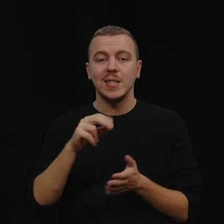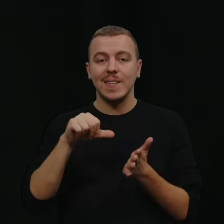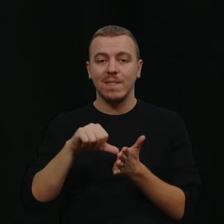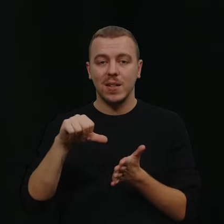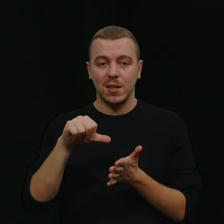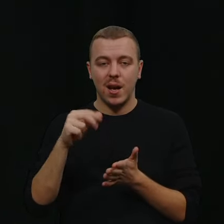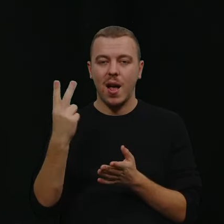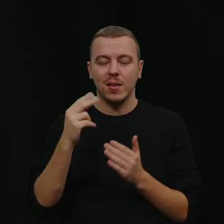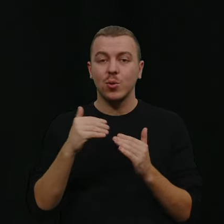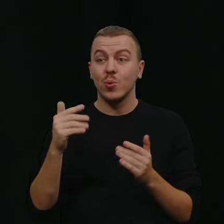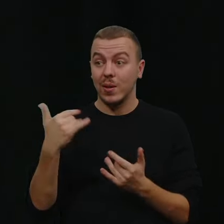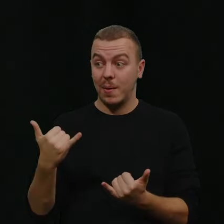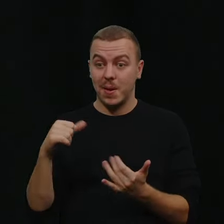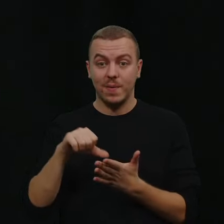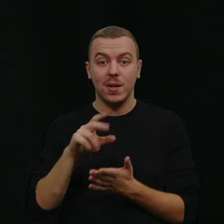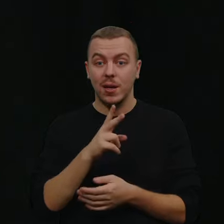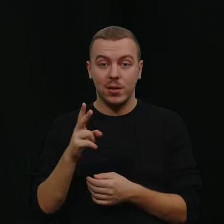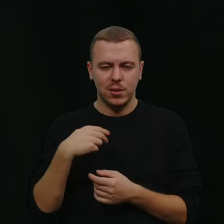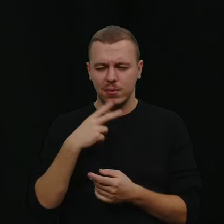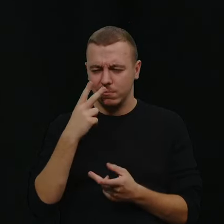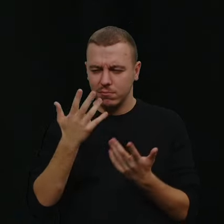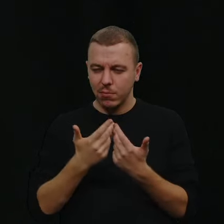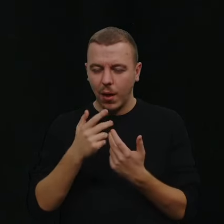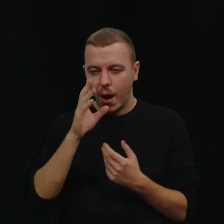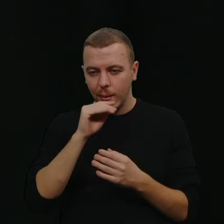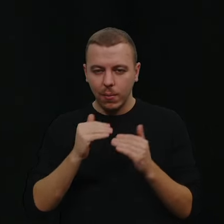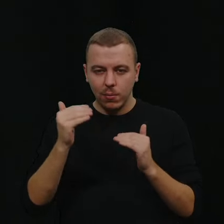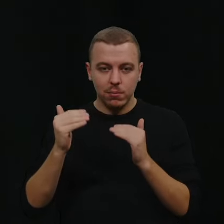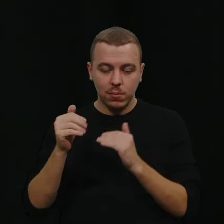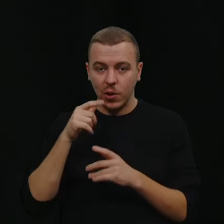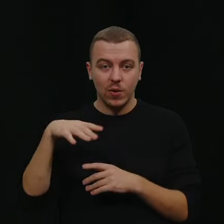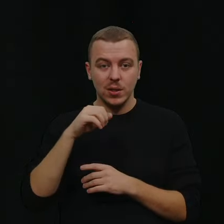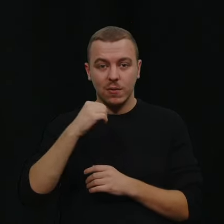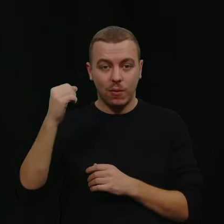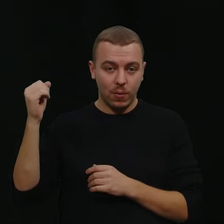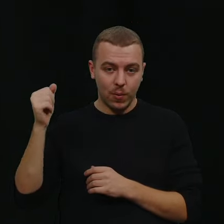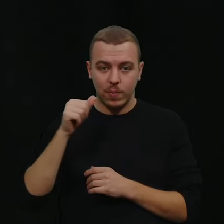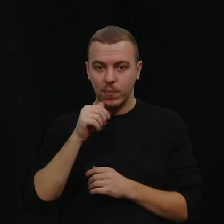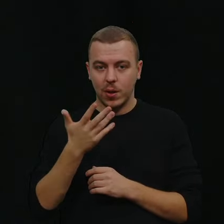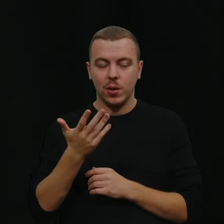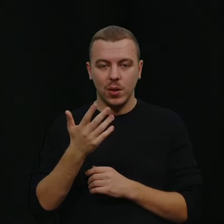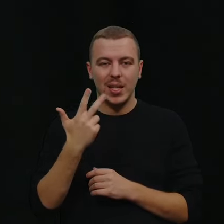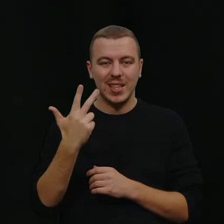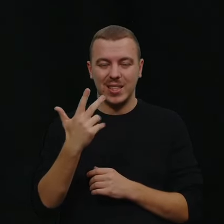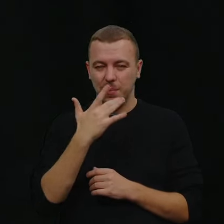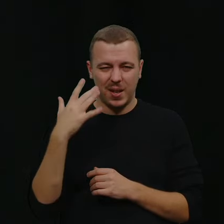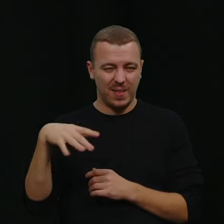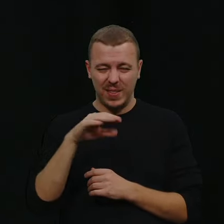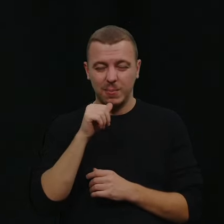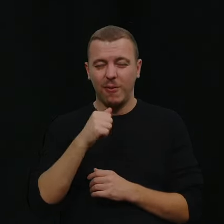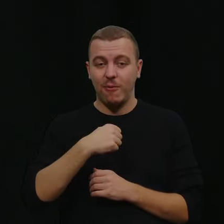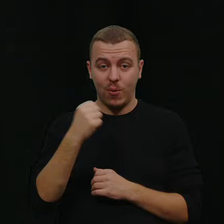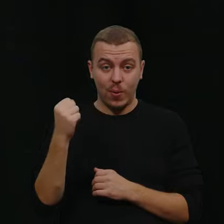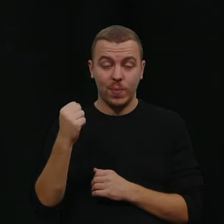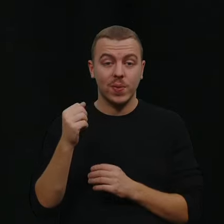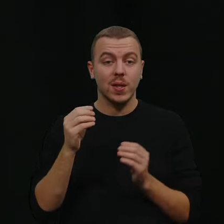reiškia, antrame ture. Įvertinau, reiškia, jį pirmiausia, jeigu visi laimė, tie iš tų trijų partijų žmonės kiek. Tai